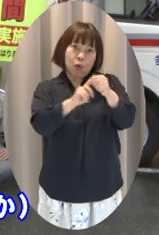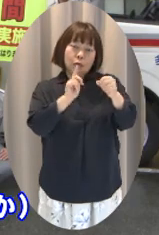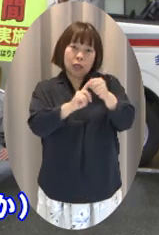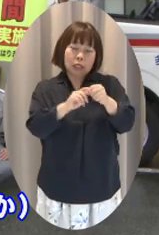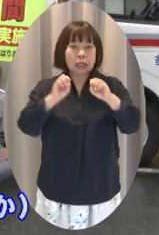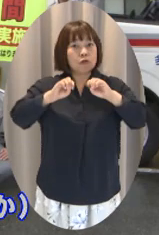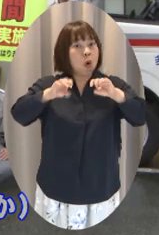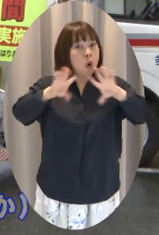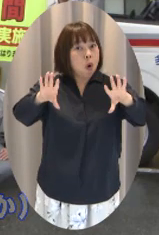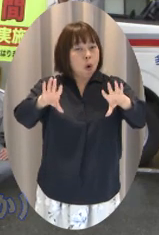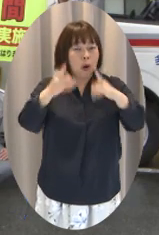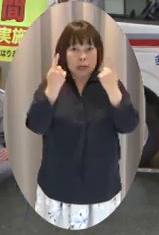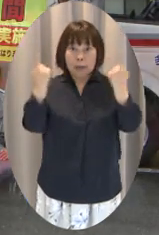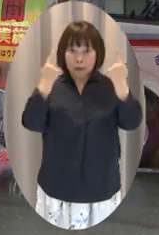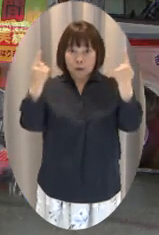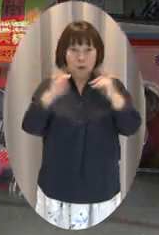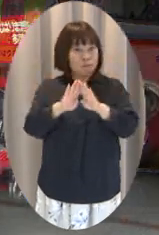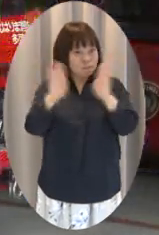ました。